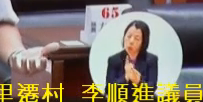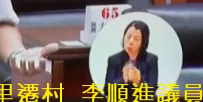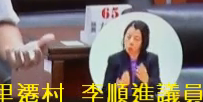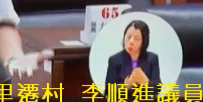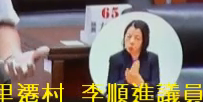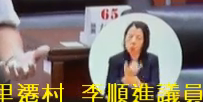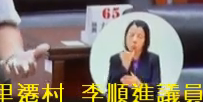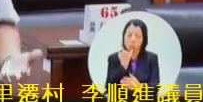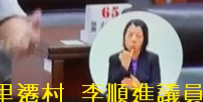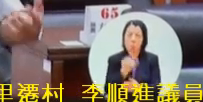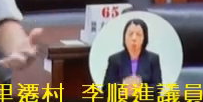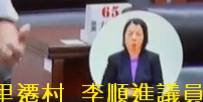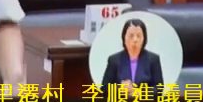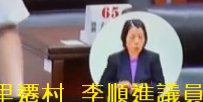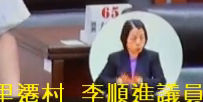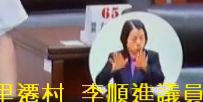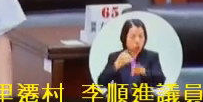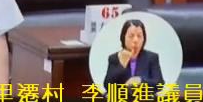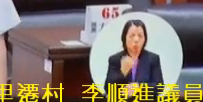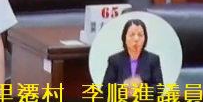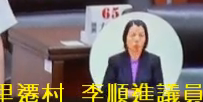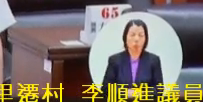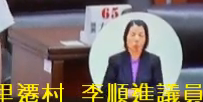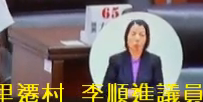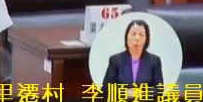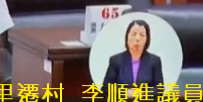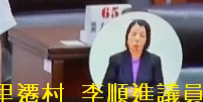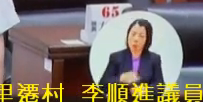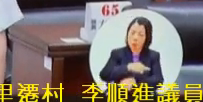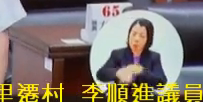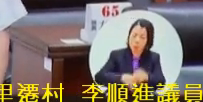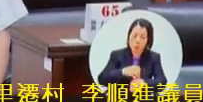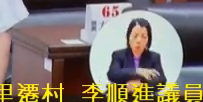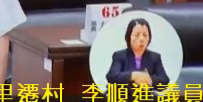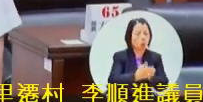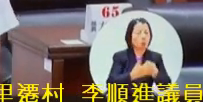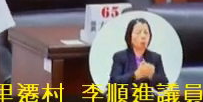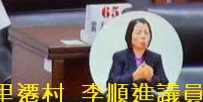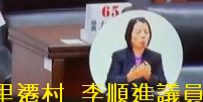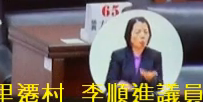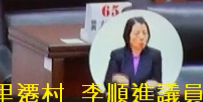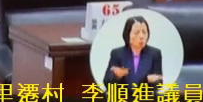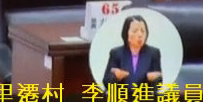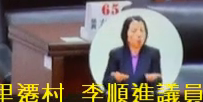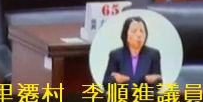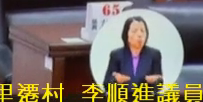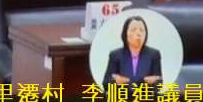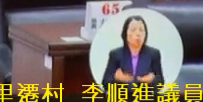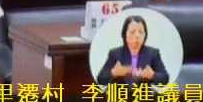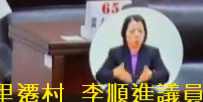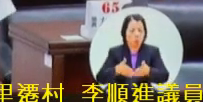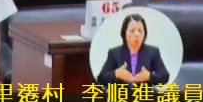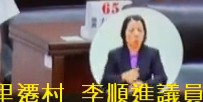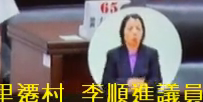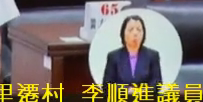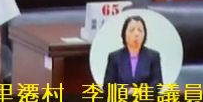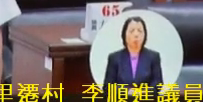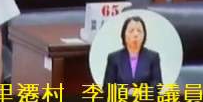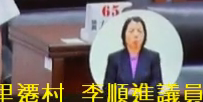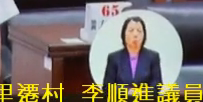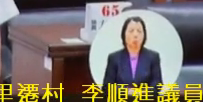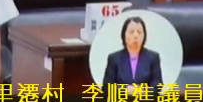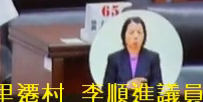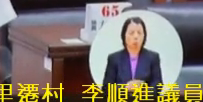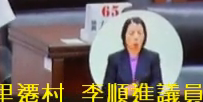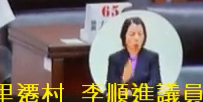也能够。发展，但是经济跟环保，我们认为一样的重要哈，一样的重要。要请我们相关单位哈，务必要谨慎